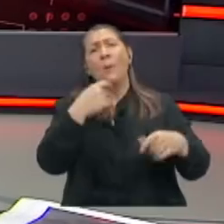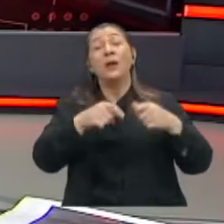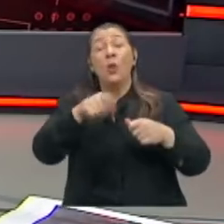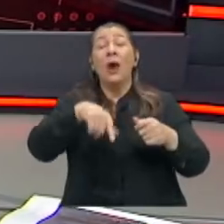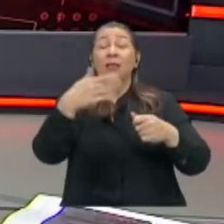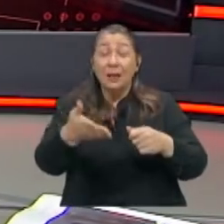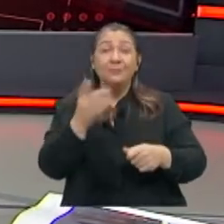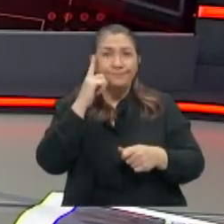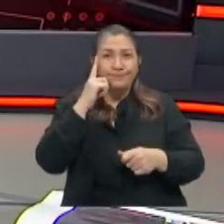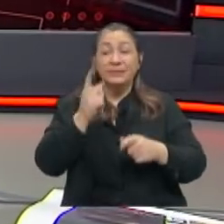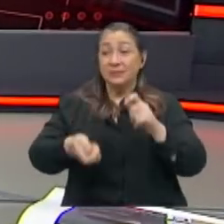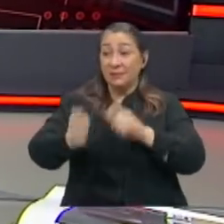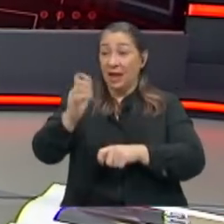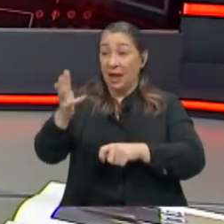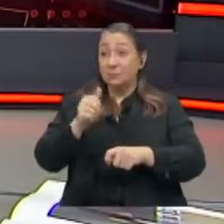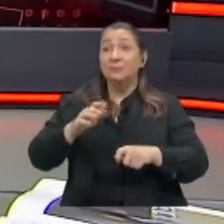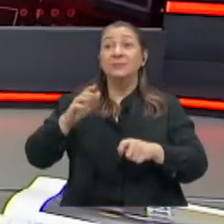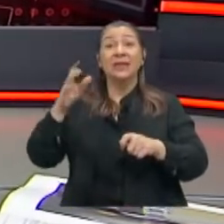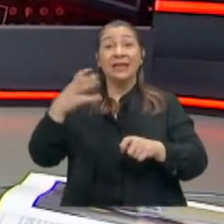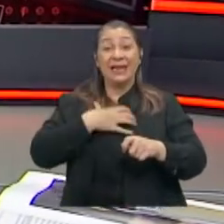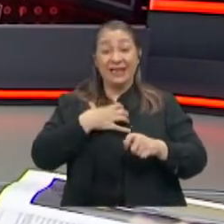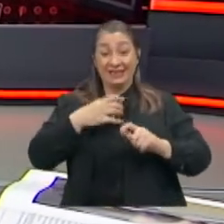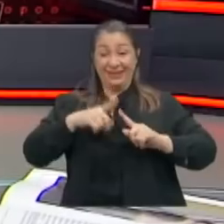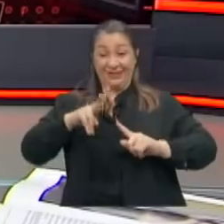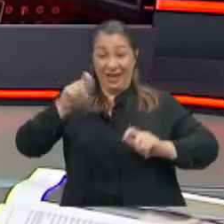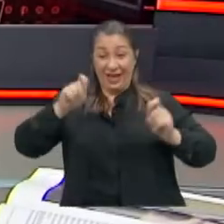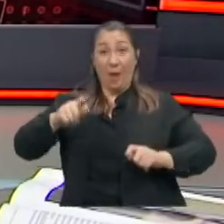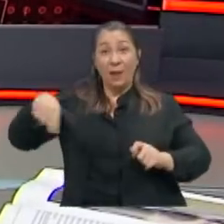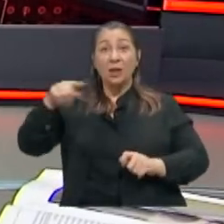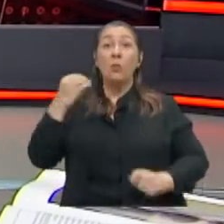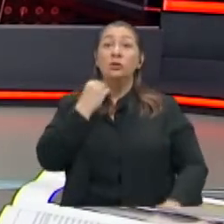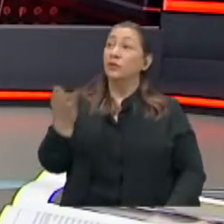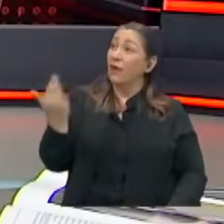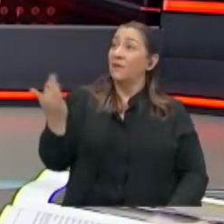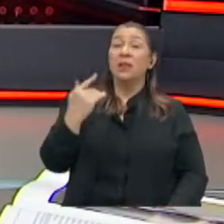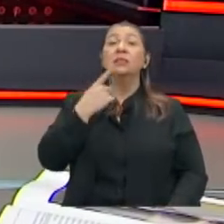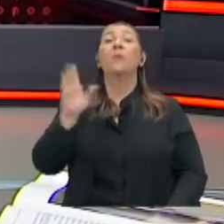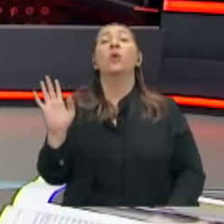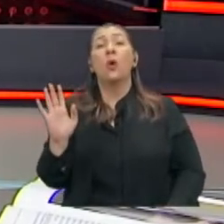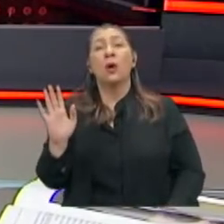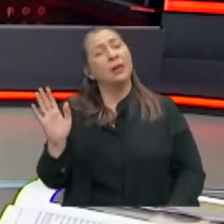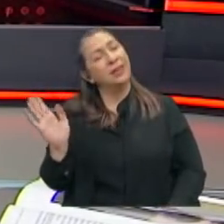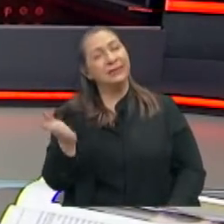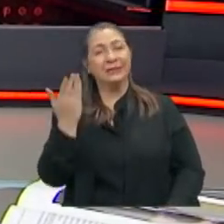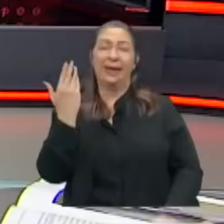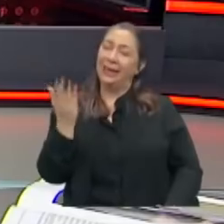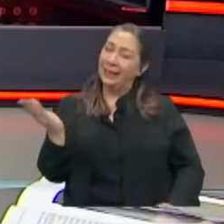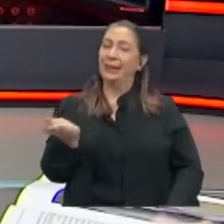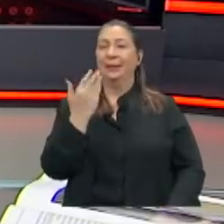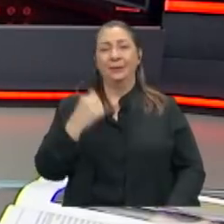arada kredi alıp medya grubu, kendine medya grubu yapanlardan da borcunu istemiyor ya. Neyse.